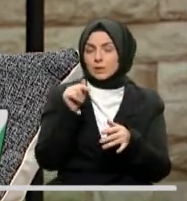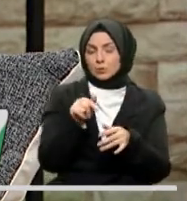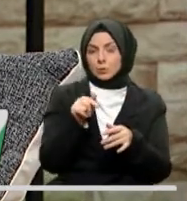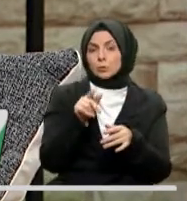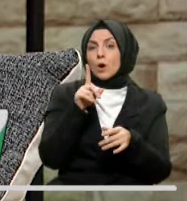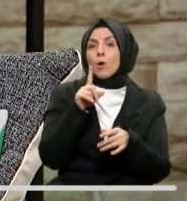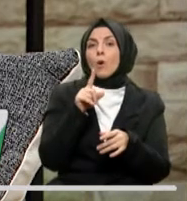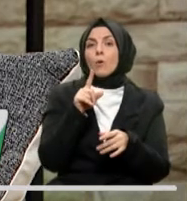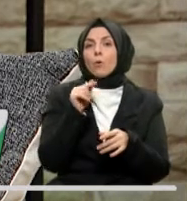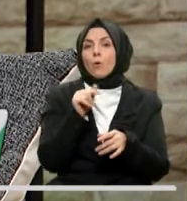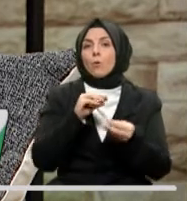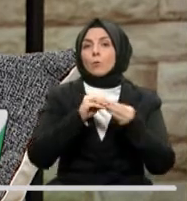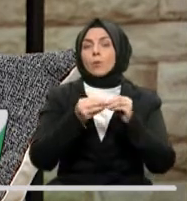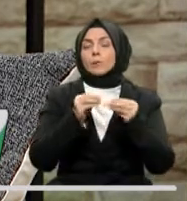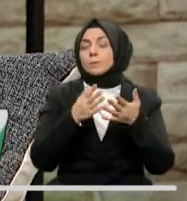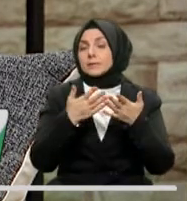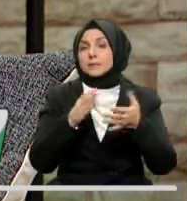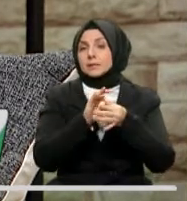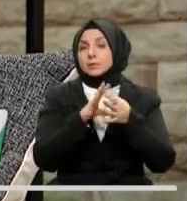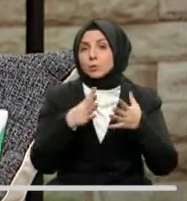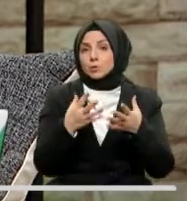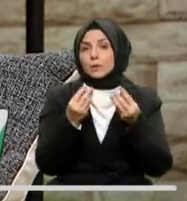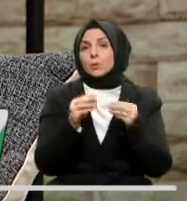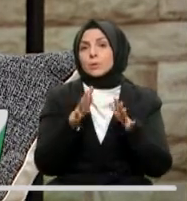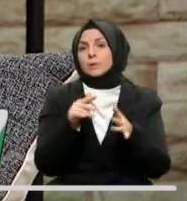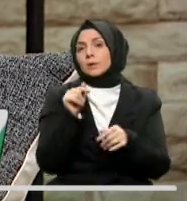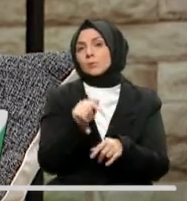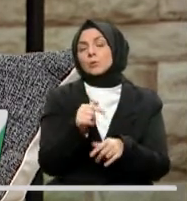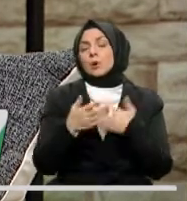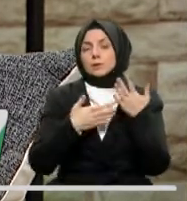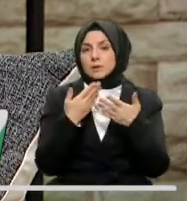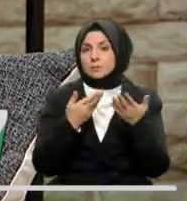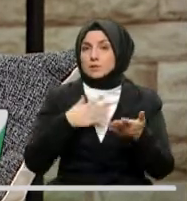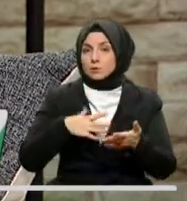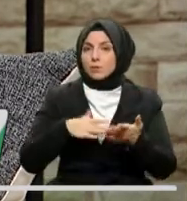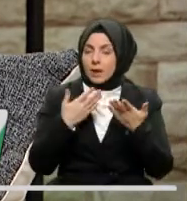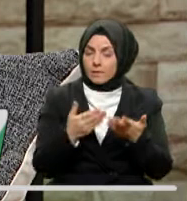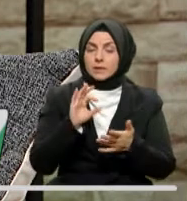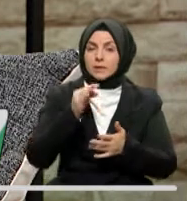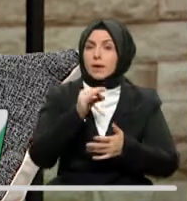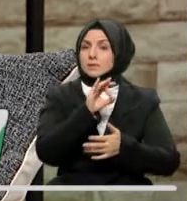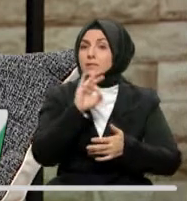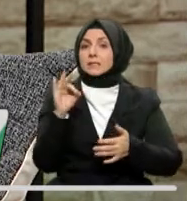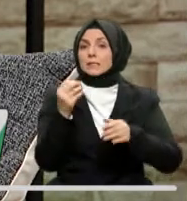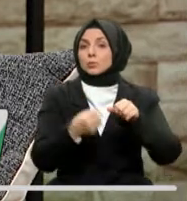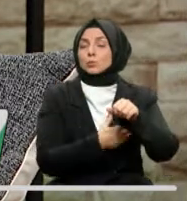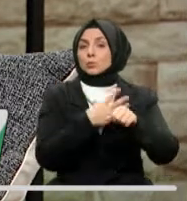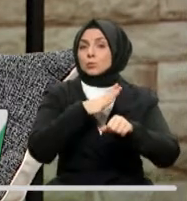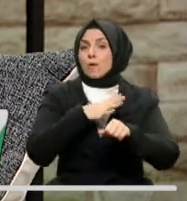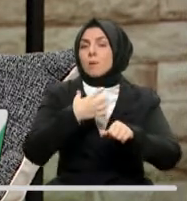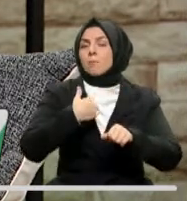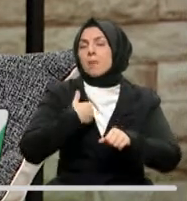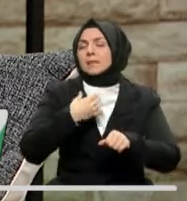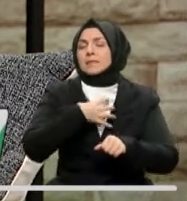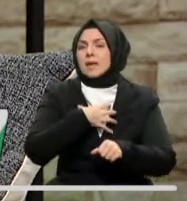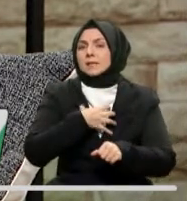de o kırılmanın nasıl yaşanacak Evet değersizlik duygusunu tanıyacağız ama Peki ben de değersizlik duygusu lardan kendimi değersiz hisseden bir